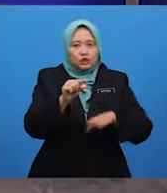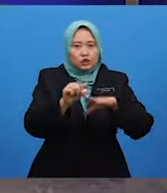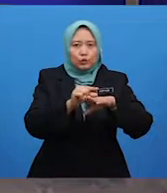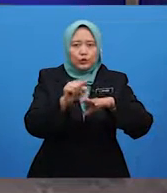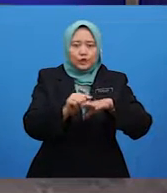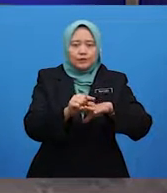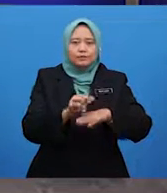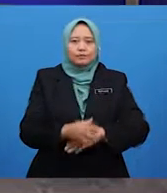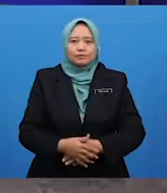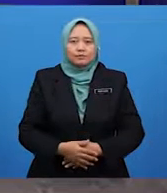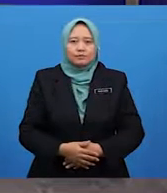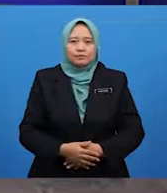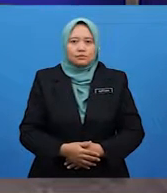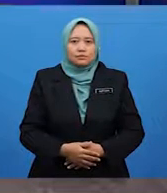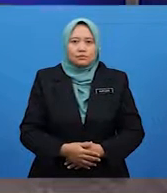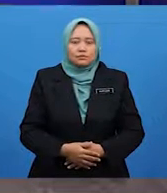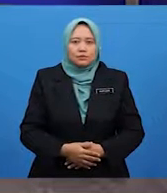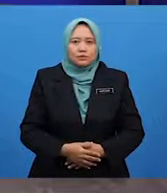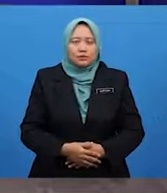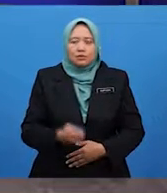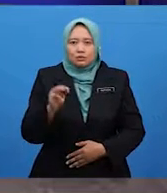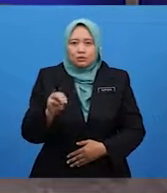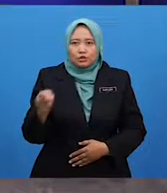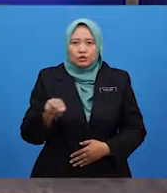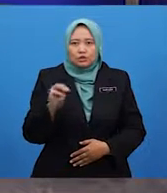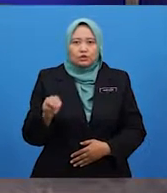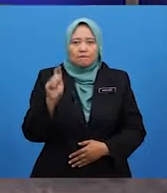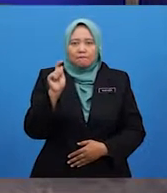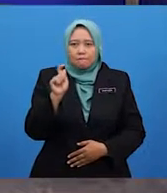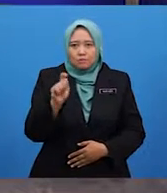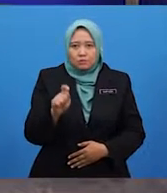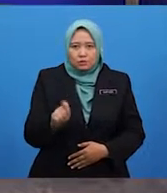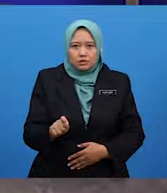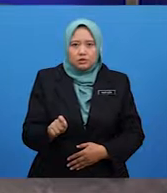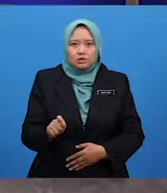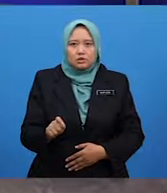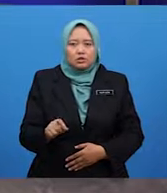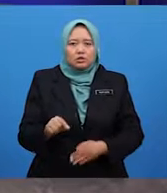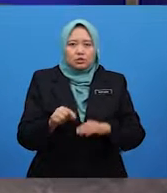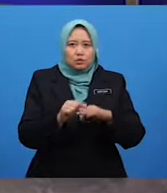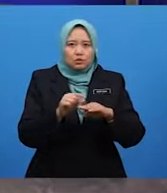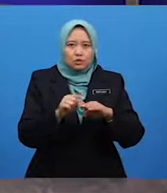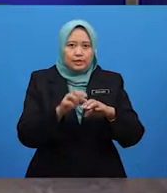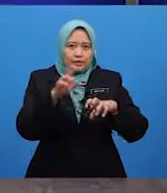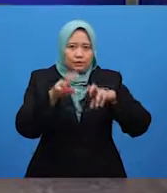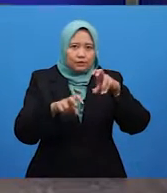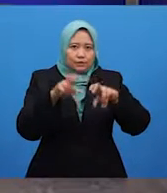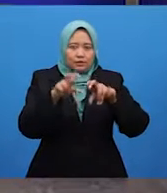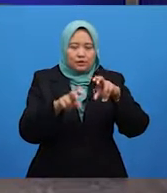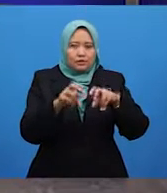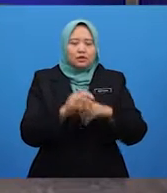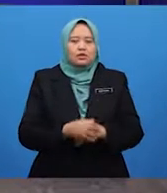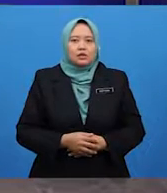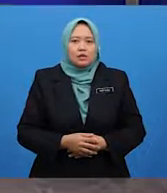kepada pelajar-pelajar semua, jangan lupa bahawa eksperimentasi pula adalah tindak balas bahan apa sahaja permukaan